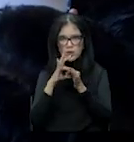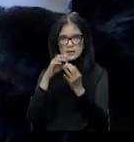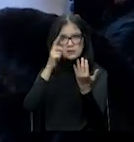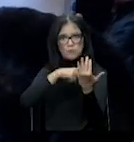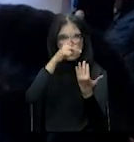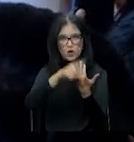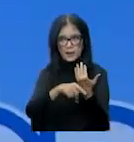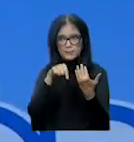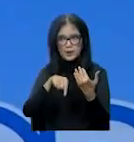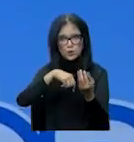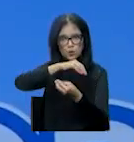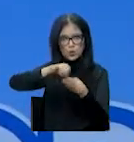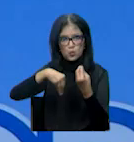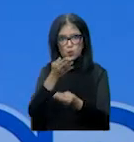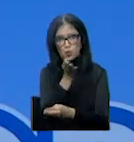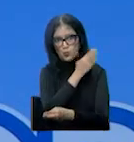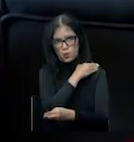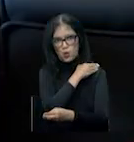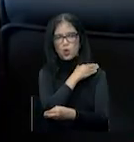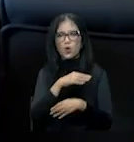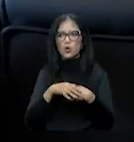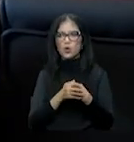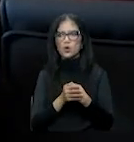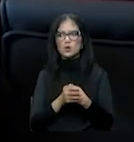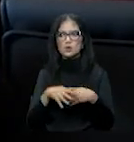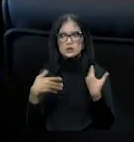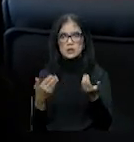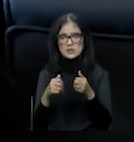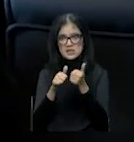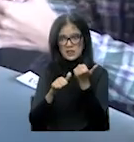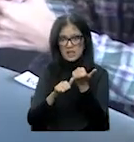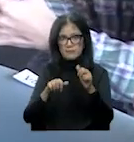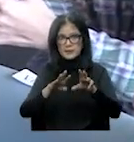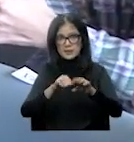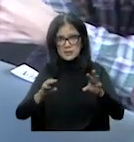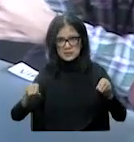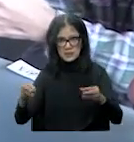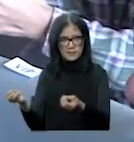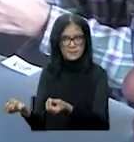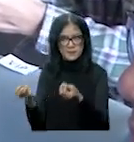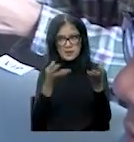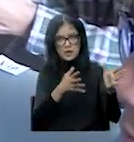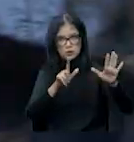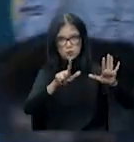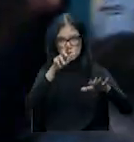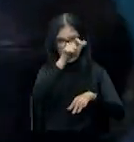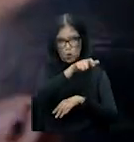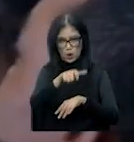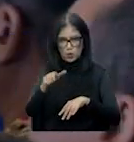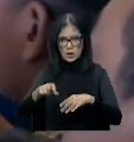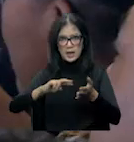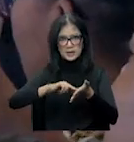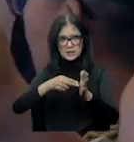ibadah umrah untuk karyawan pagi sore ibadah umrah diberikan pada tu orang karyawan pria yang telah bekerja selama